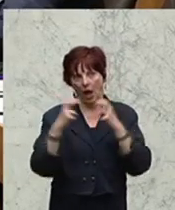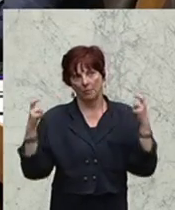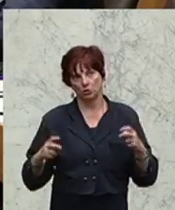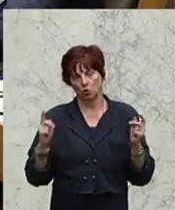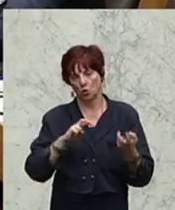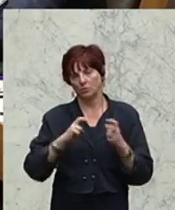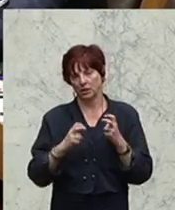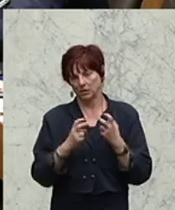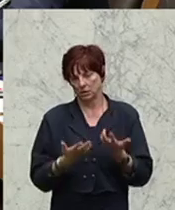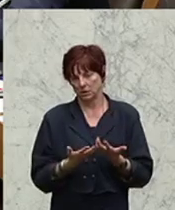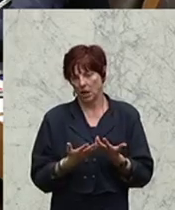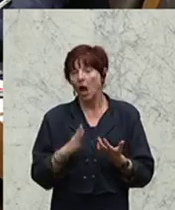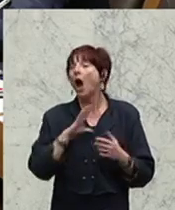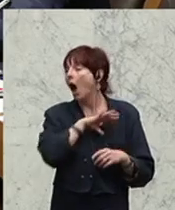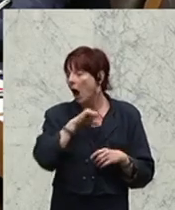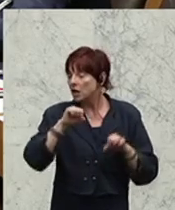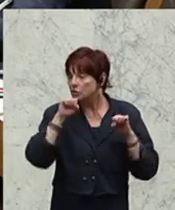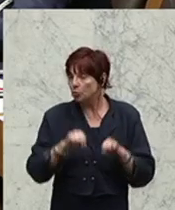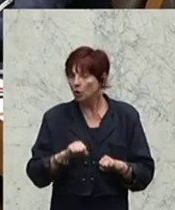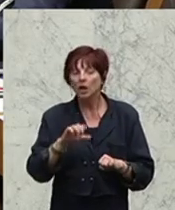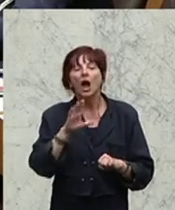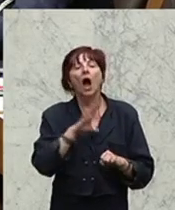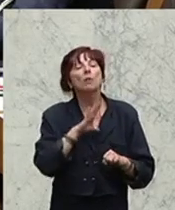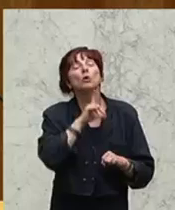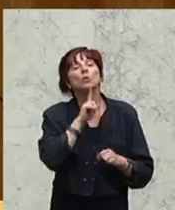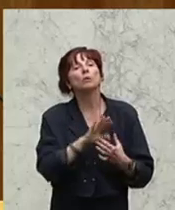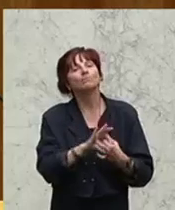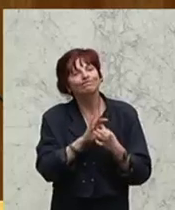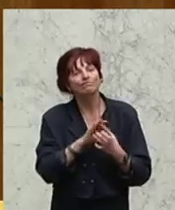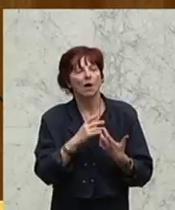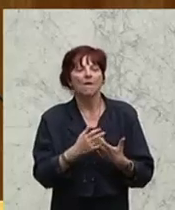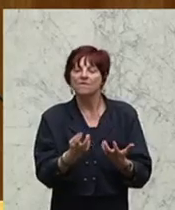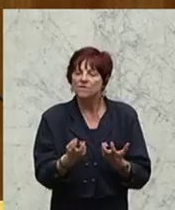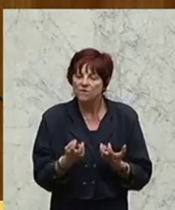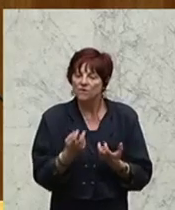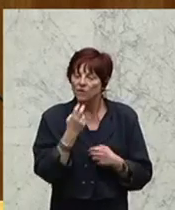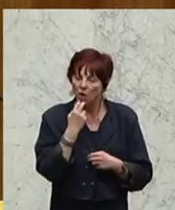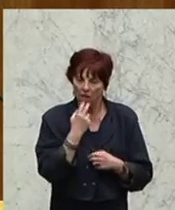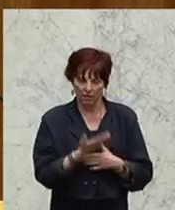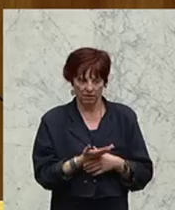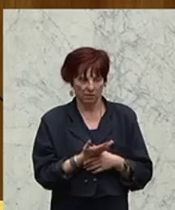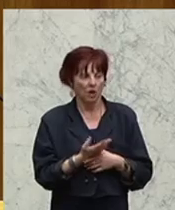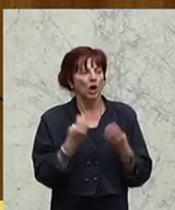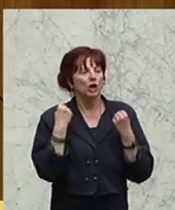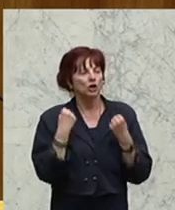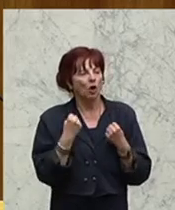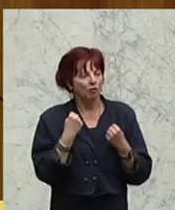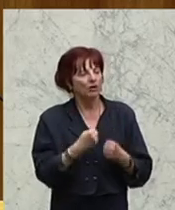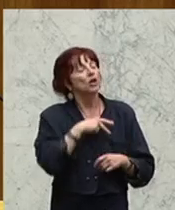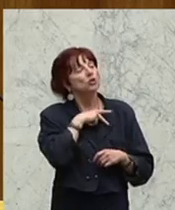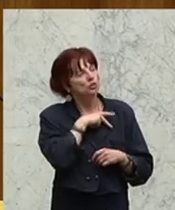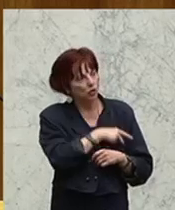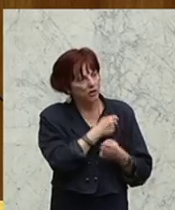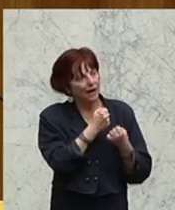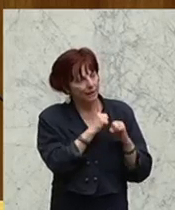ausrollen. Das alles ist möglich. Das ist aber eine Frage des Wollens. Und dieses Wollen hoffe ich, dass es sich hält, auch bei der Sozialdemokratie, bei den